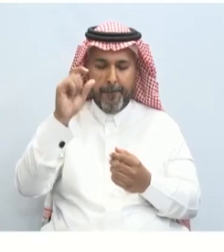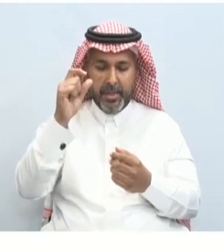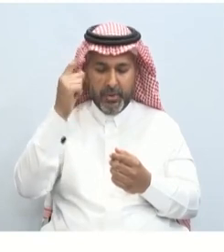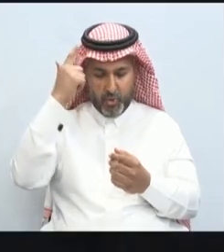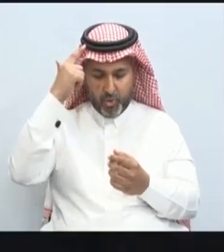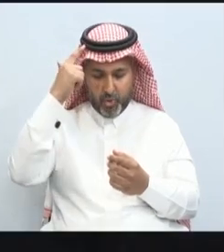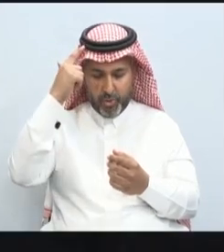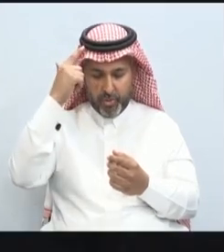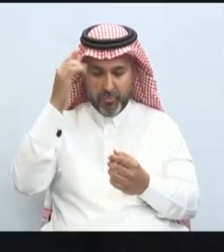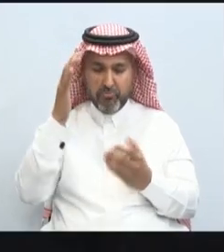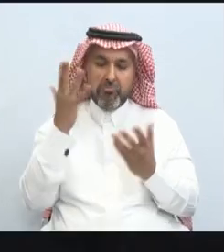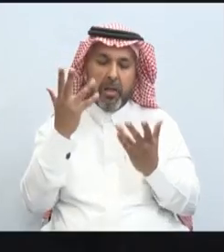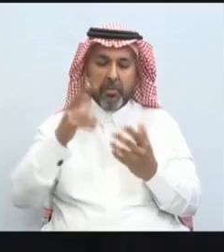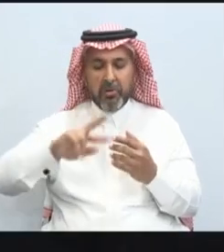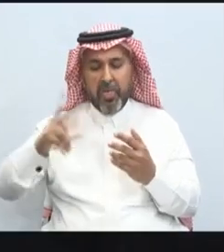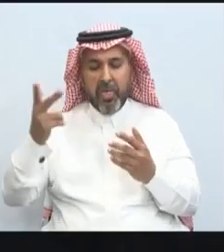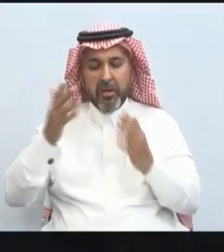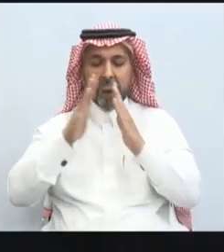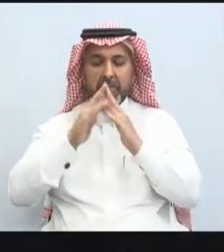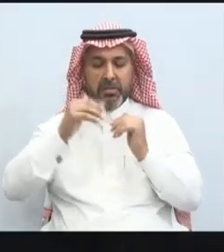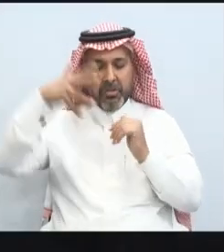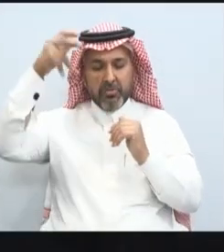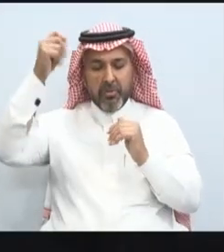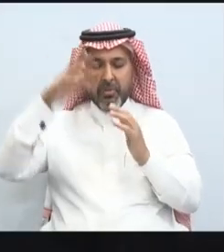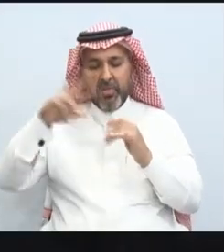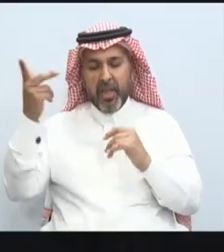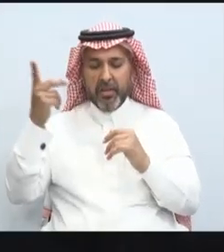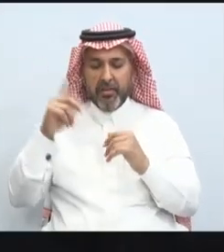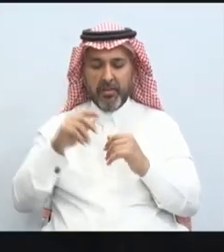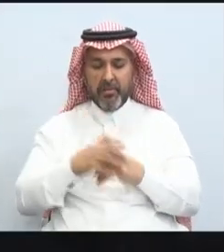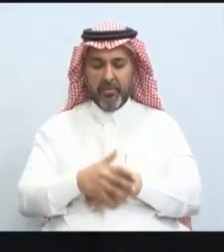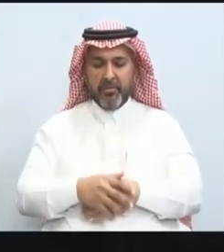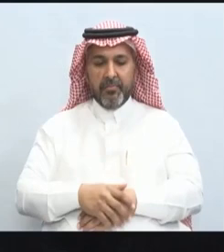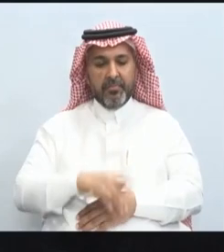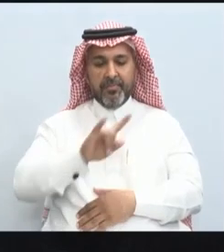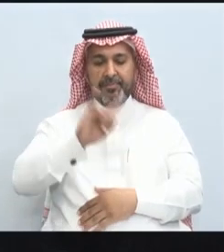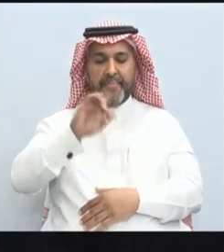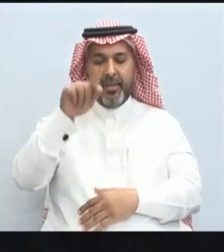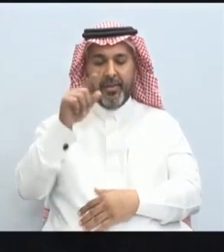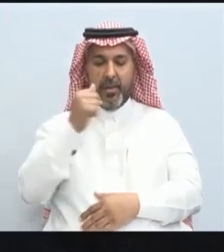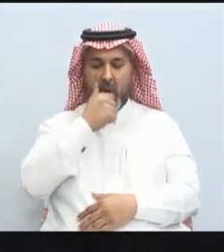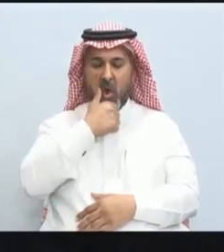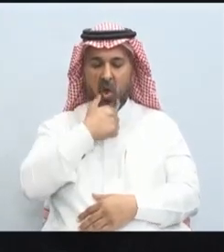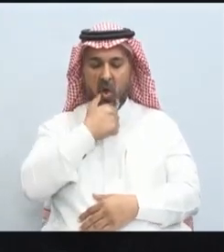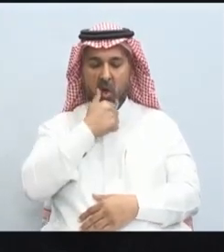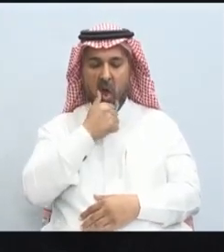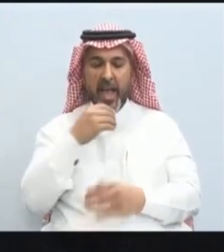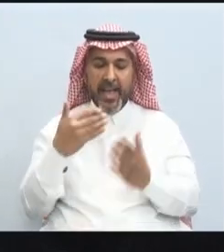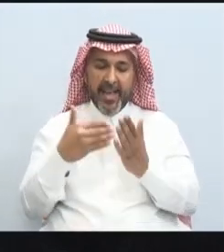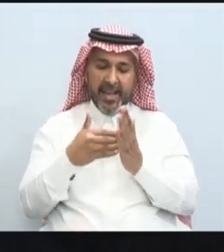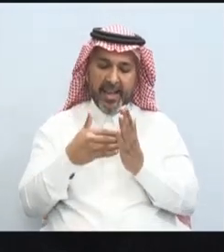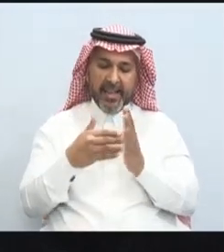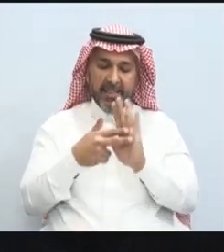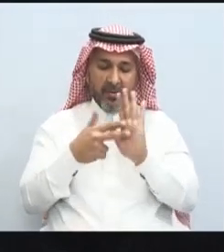نستطيع ربما يكون محمد غير سعودي محمد كريم ولكنه غير سعودي اذا لا يترتب عليه او لا نستطيع ان نتوصل الى